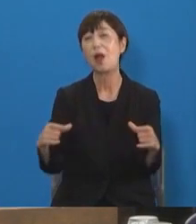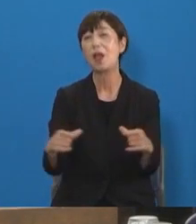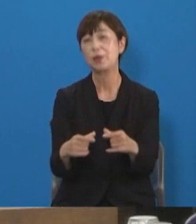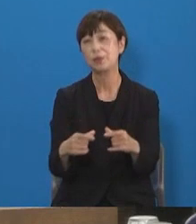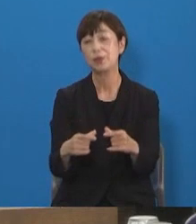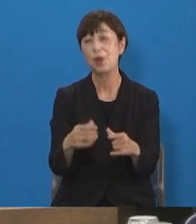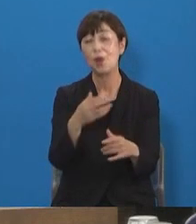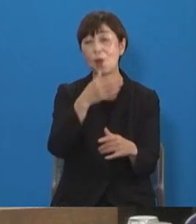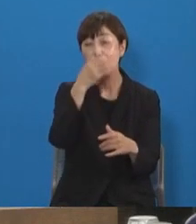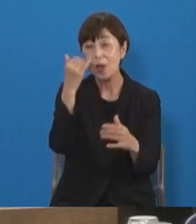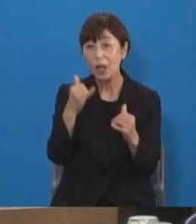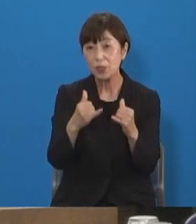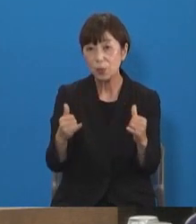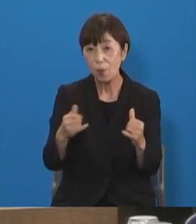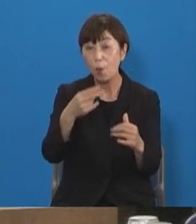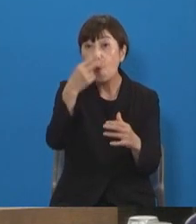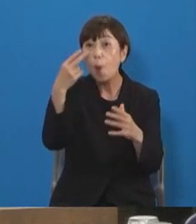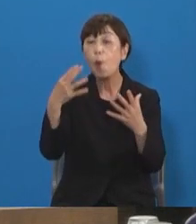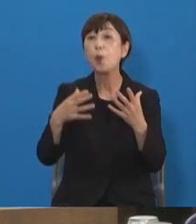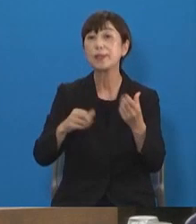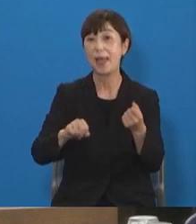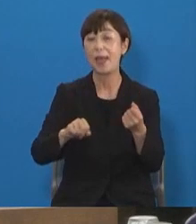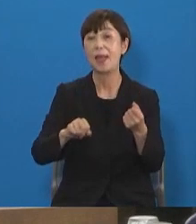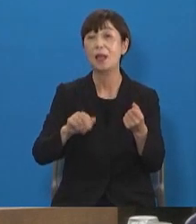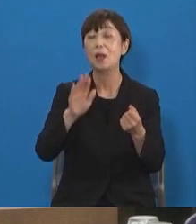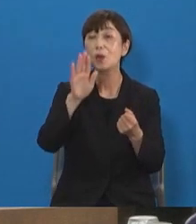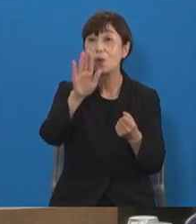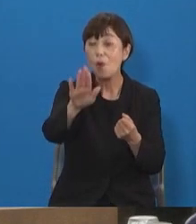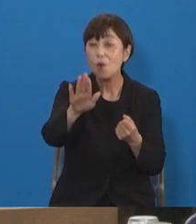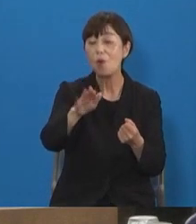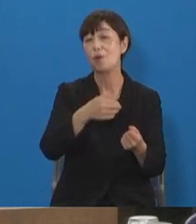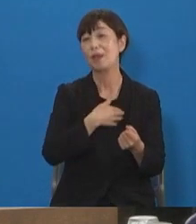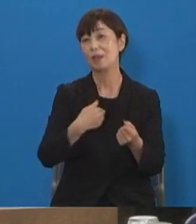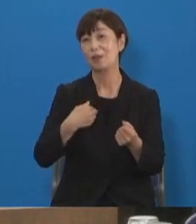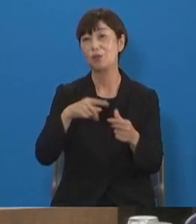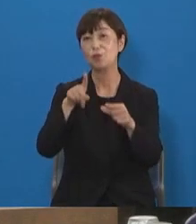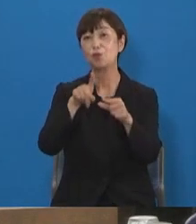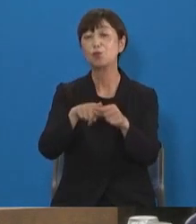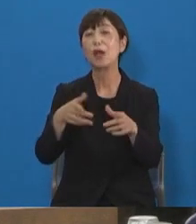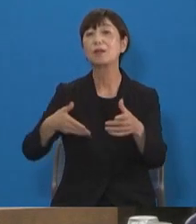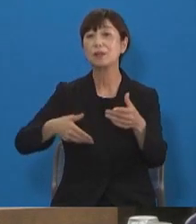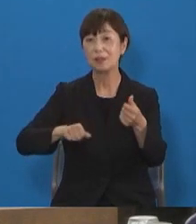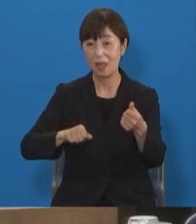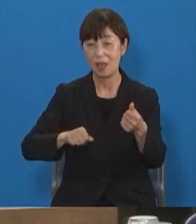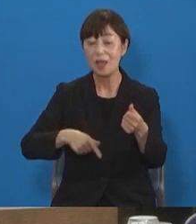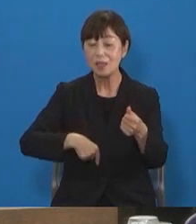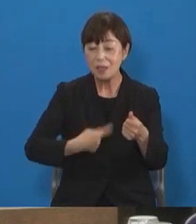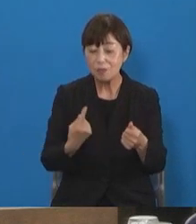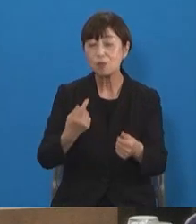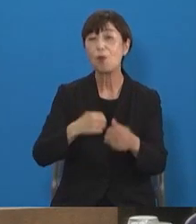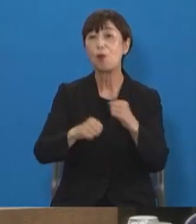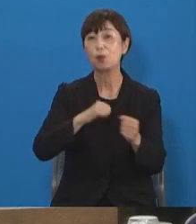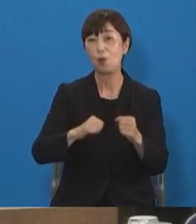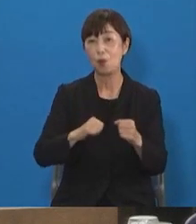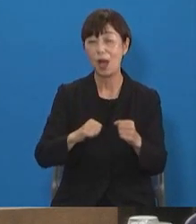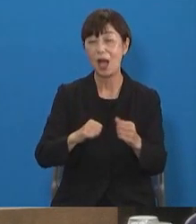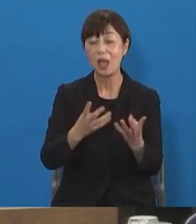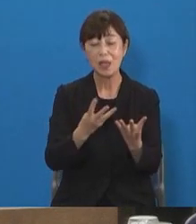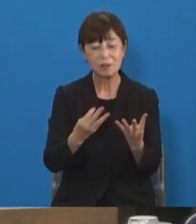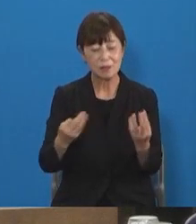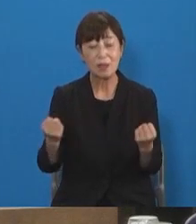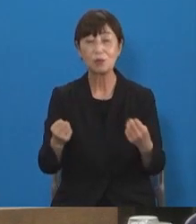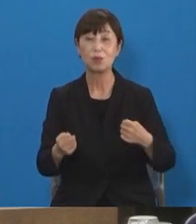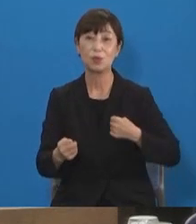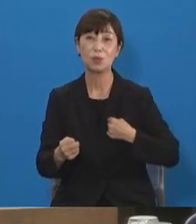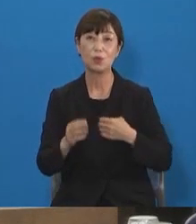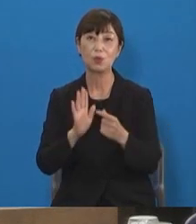層、とりわけ高校生や今後献血が可能となる中学生に対して、自身の行動が多くの方の命を救